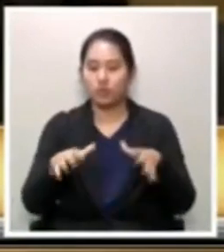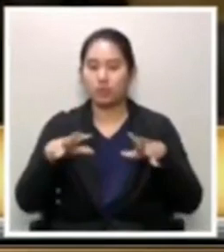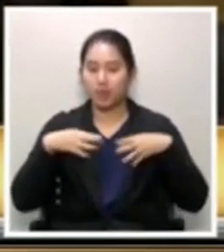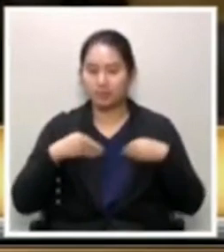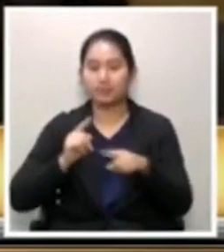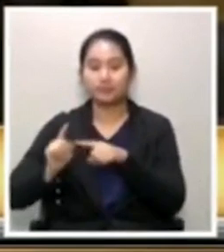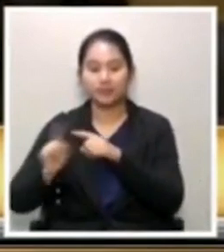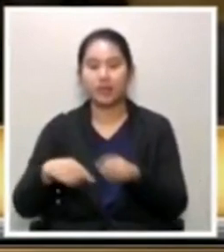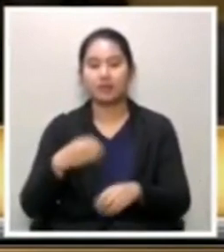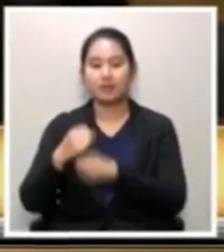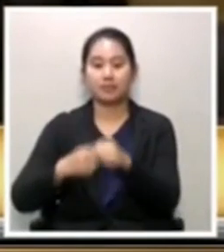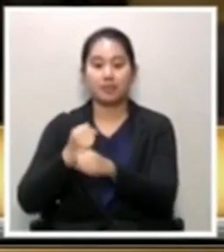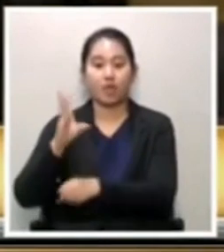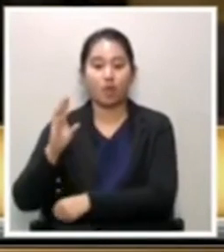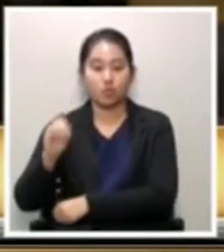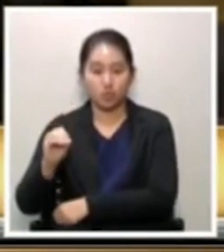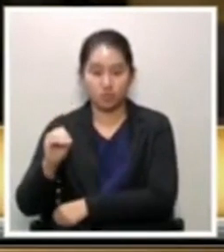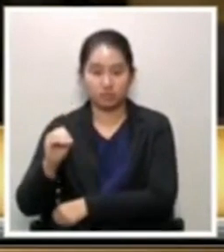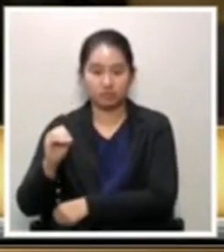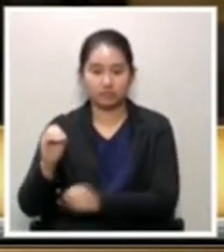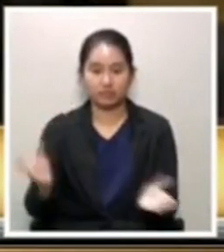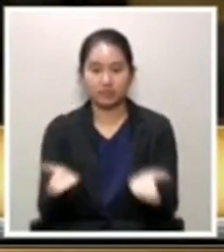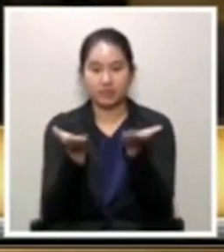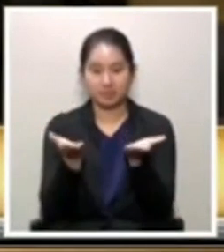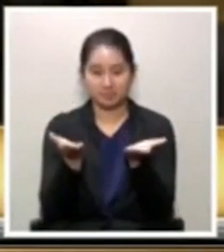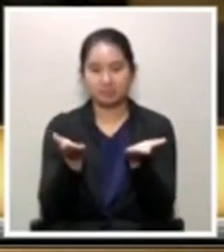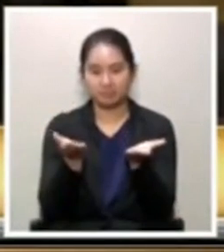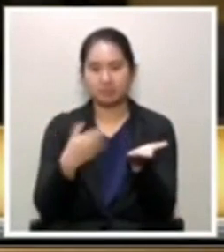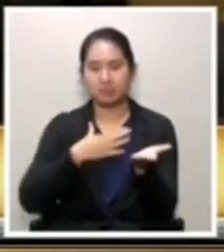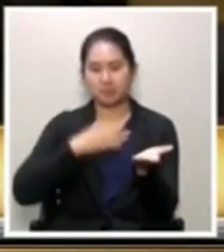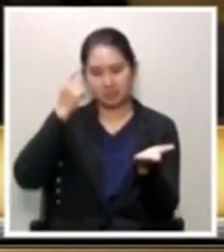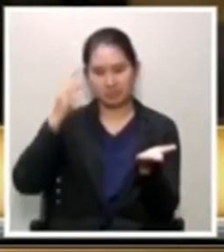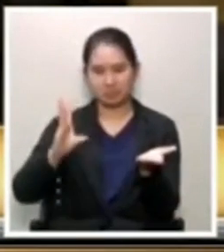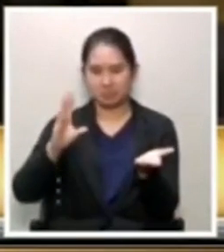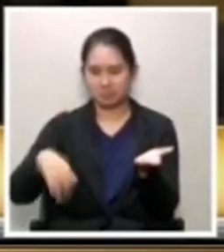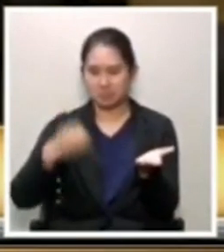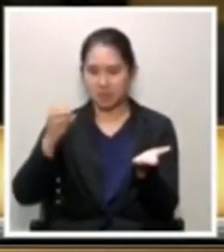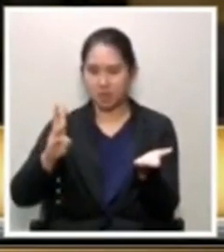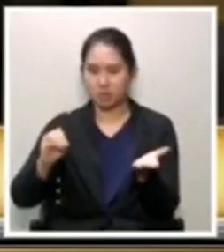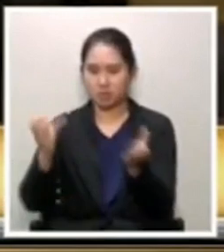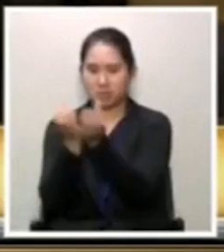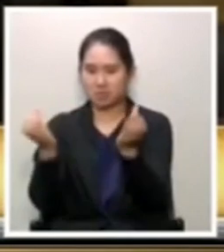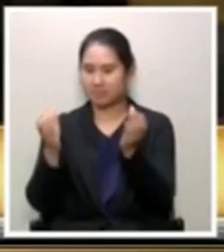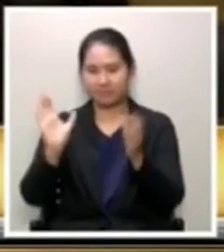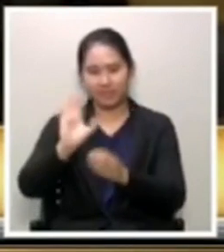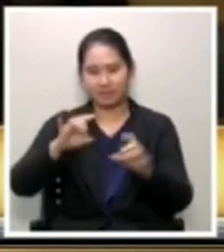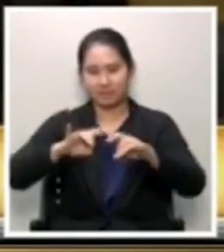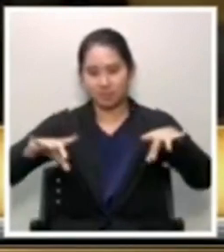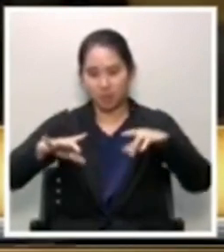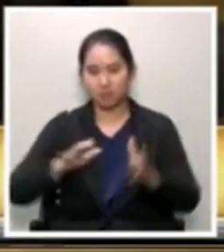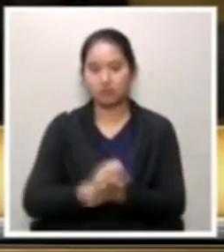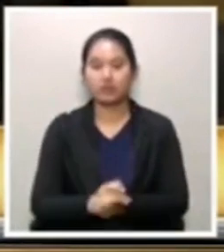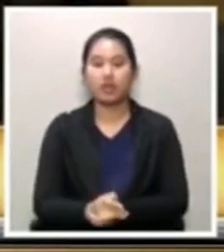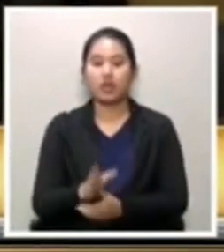มนูญ60เนี่ยผมคิดว่ารัฐธรรมนูญ60ไม่น่าจะใช่รัฐธรรมนูญรัฐธรรมนูญใดที่ไม่